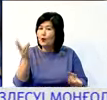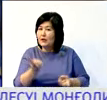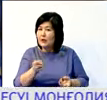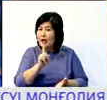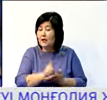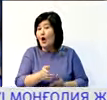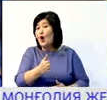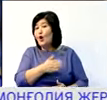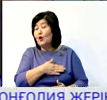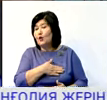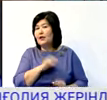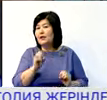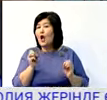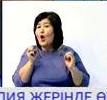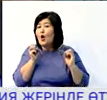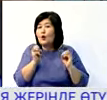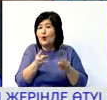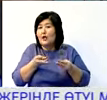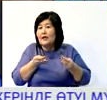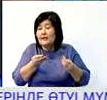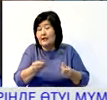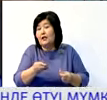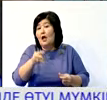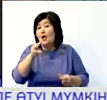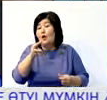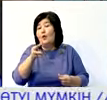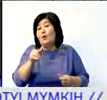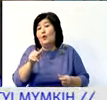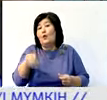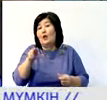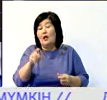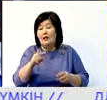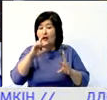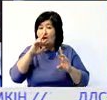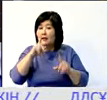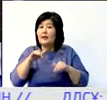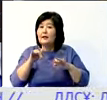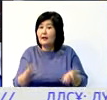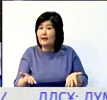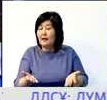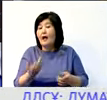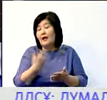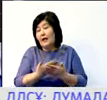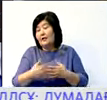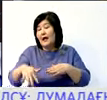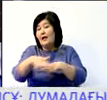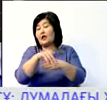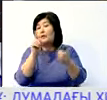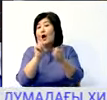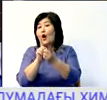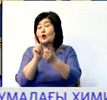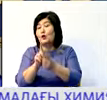Себебі жүректерге ізгілік нұрын себетін молдалар мүлт кетсе, дінге деген сенімде теріс кетеді. Яки жамағатпен жүздесуде